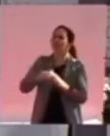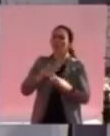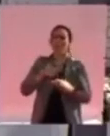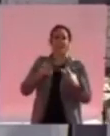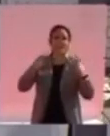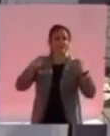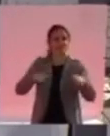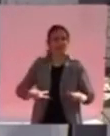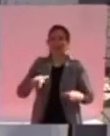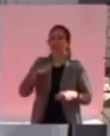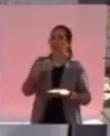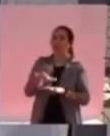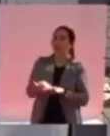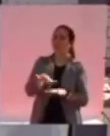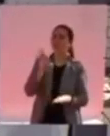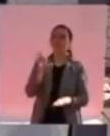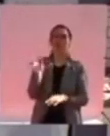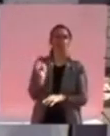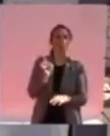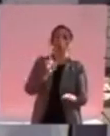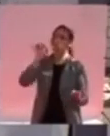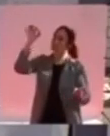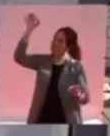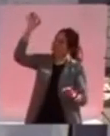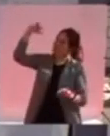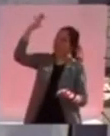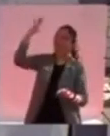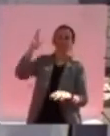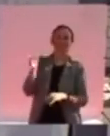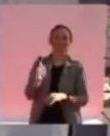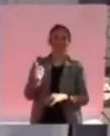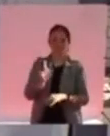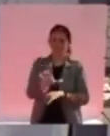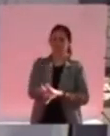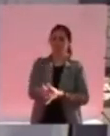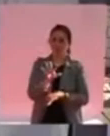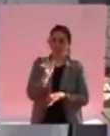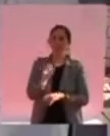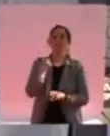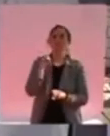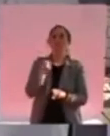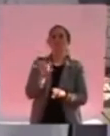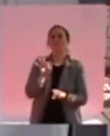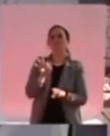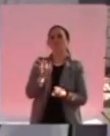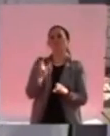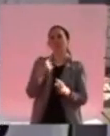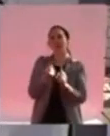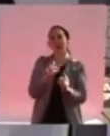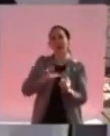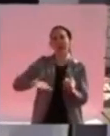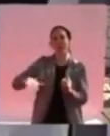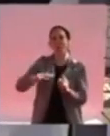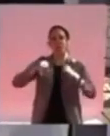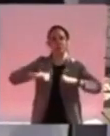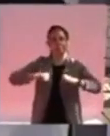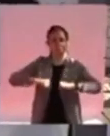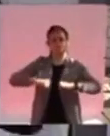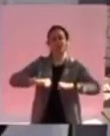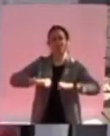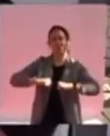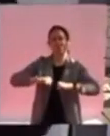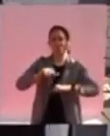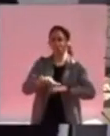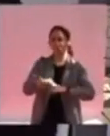non una casualità un po come accade sempre in questo settore e allora vorrei che fossero proprio